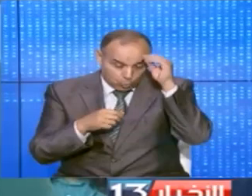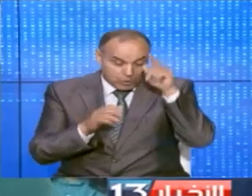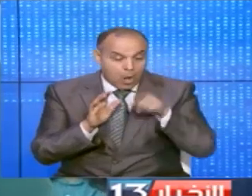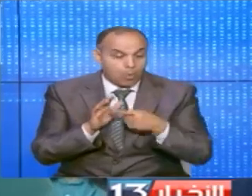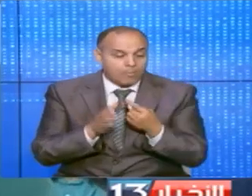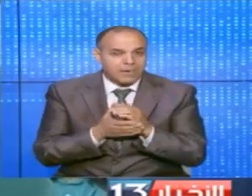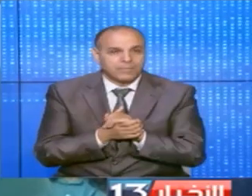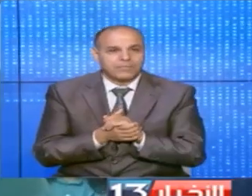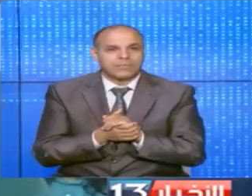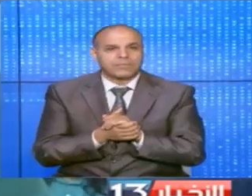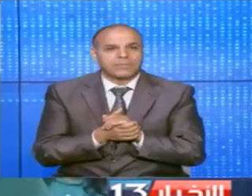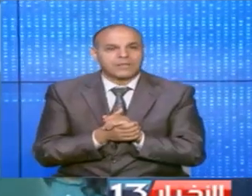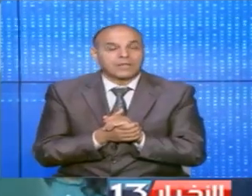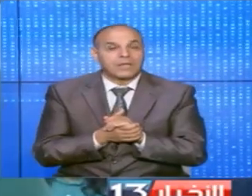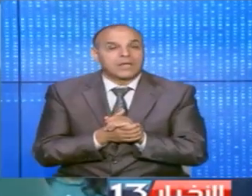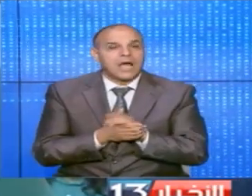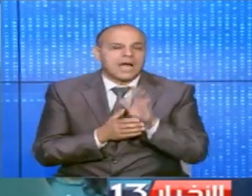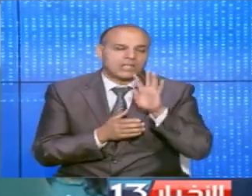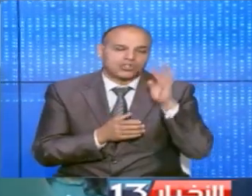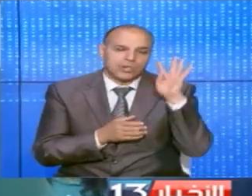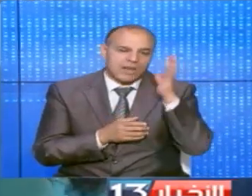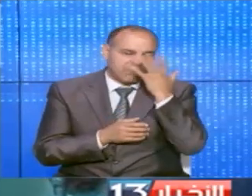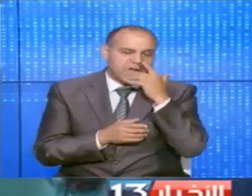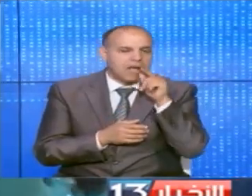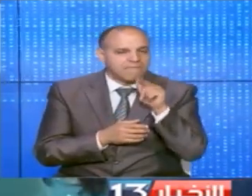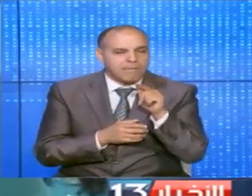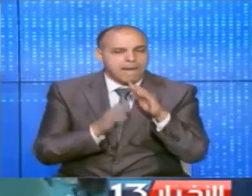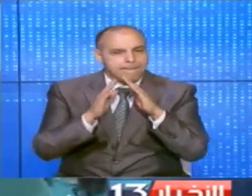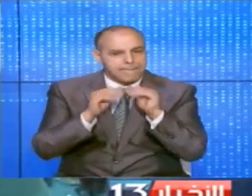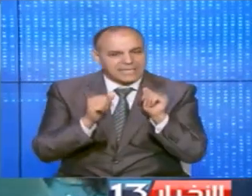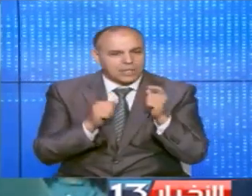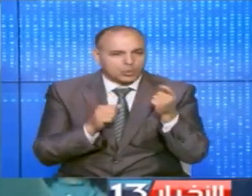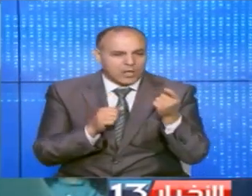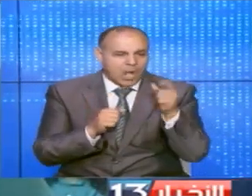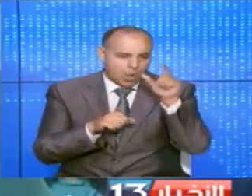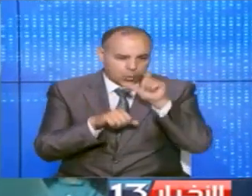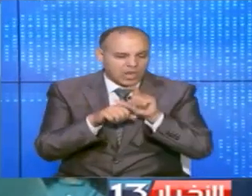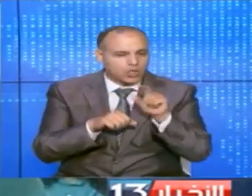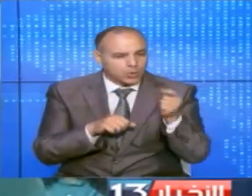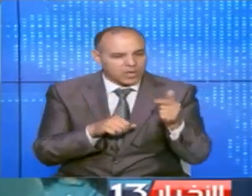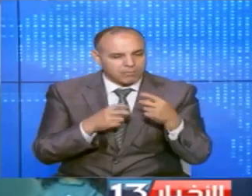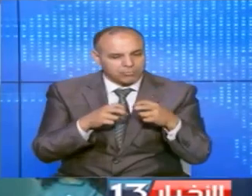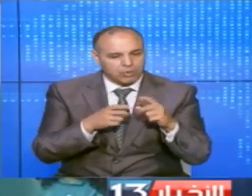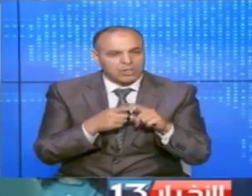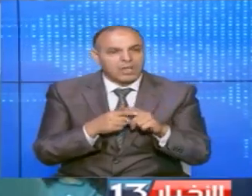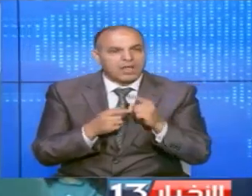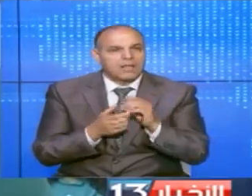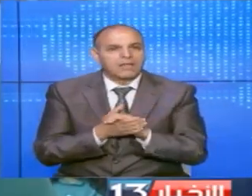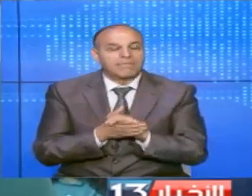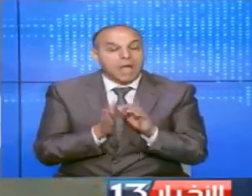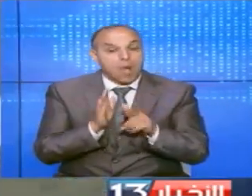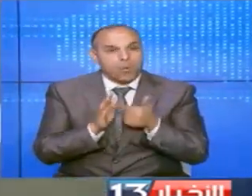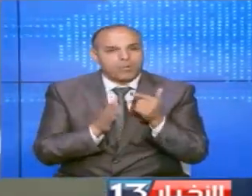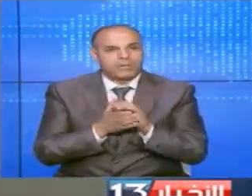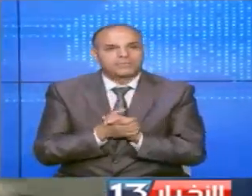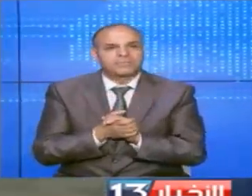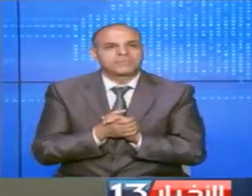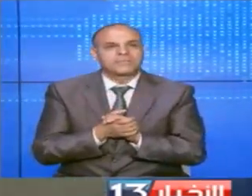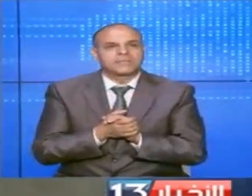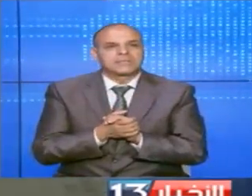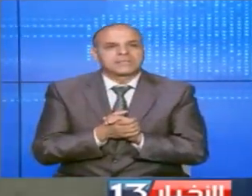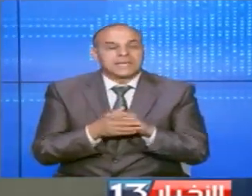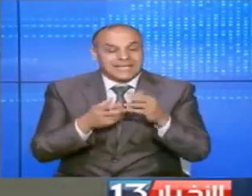اكثر من هيك حتى في شمال افريقيا كان في مصر في تركيا لكن كانوا ما حدث فريد من نوعه